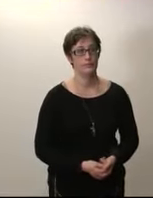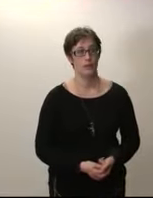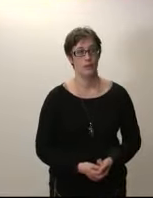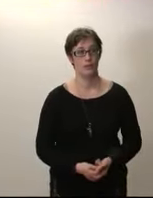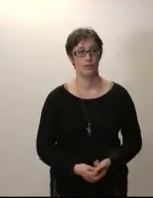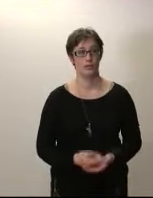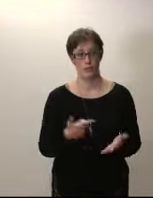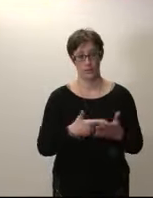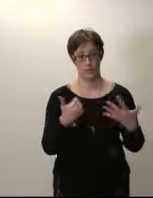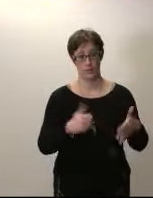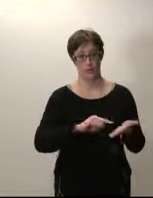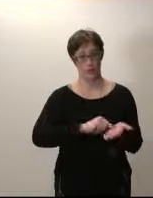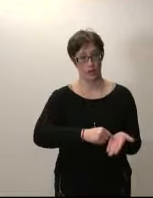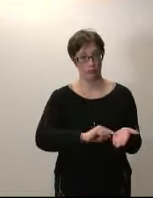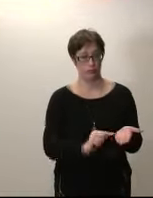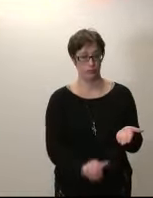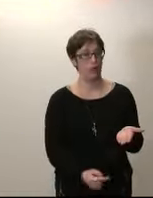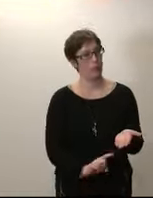2016.